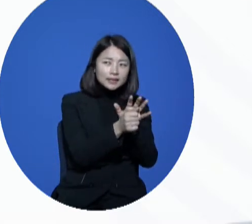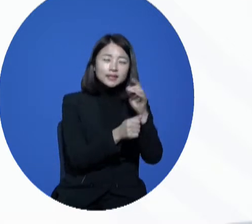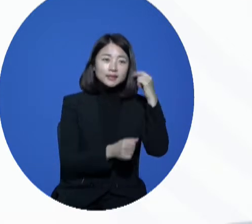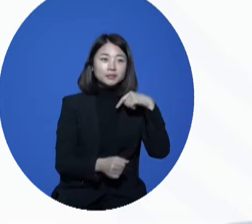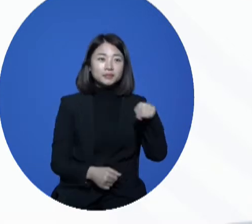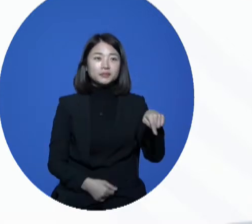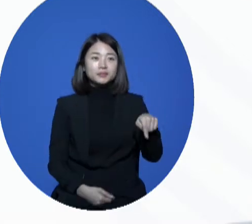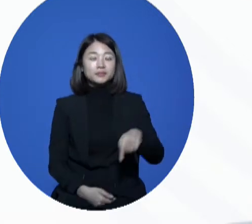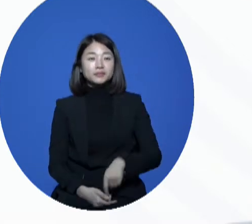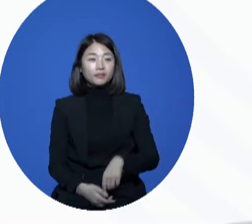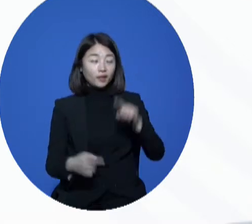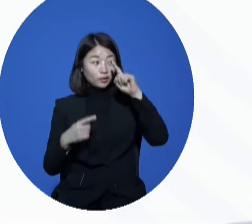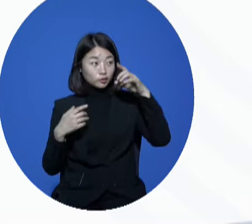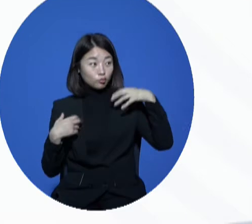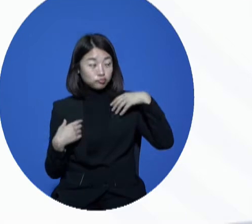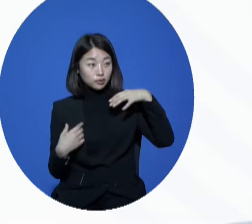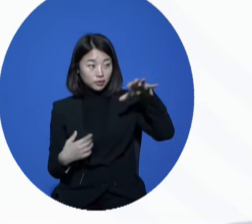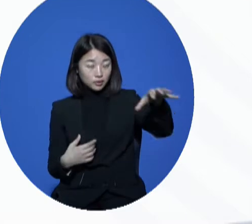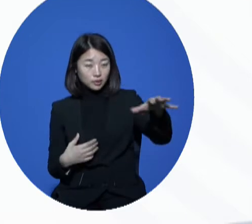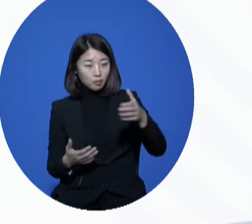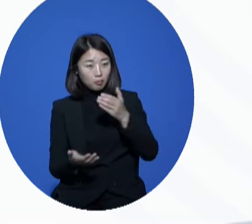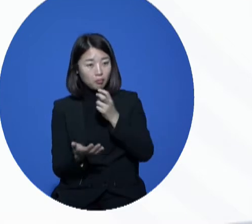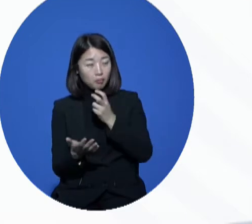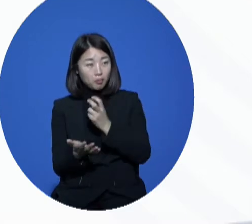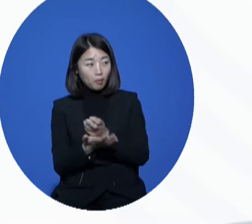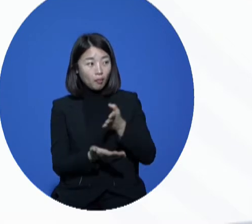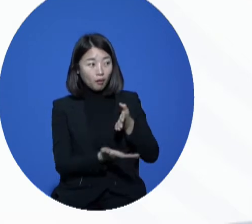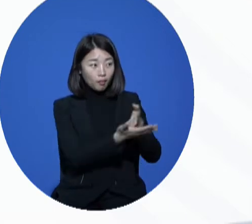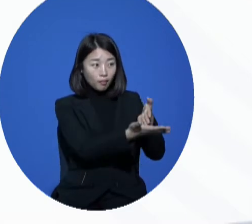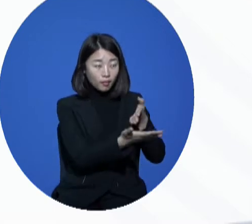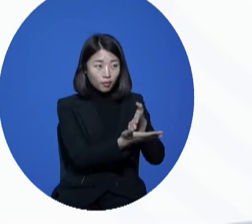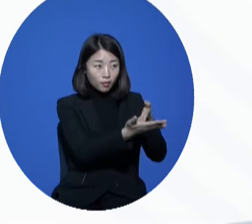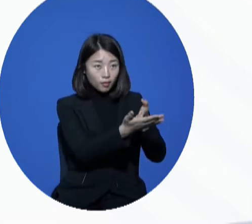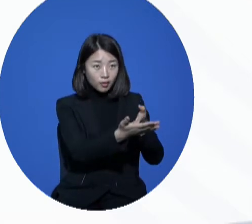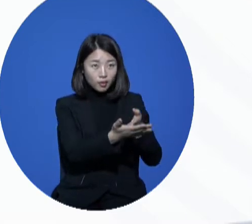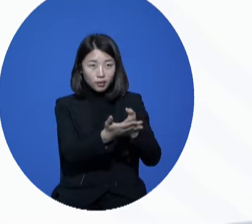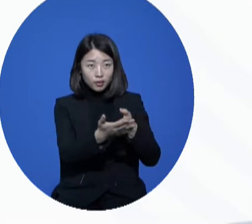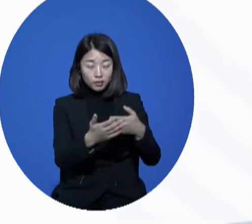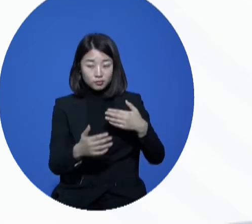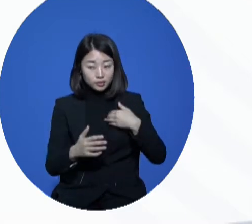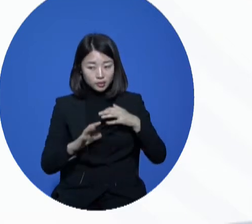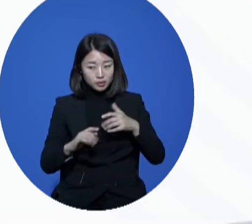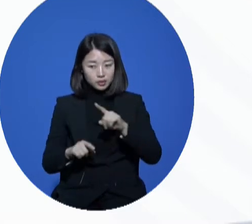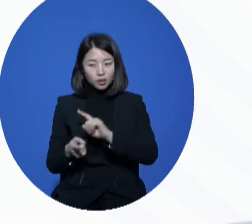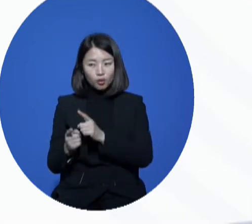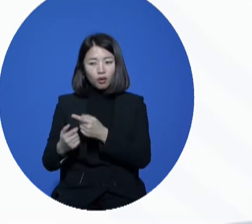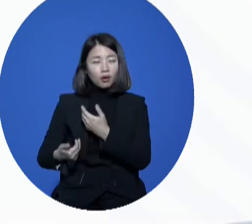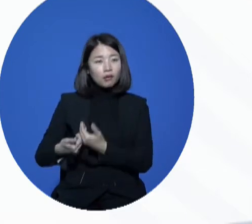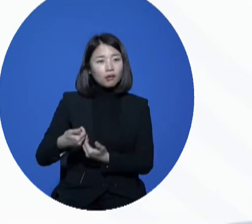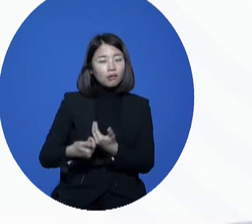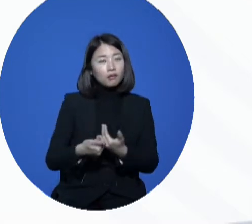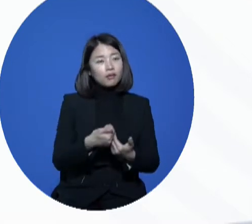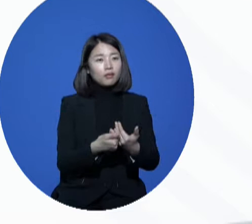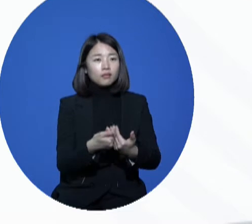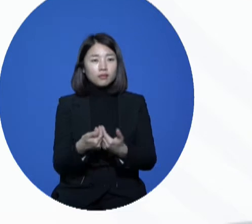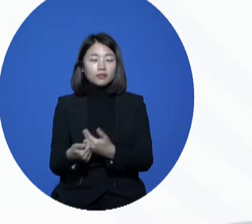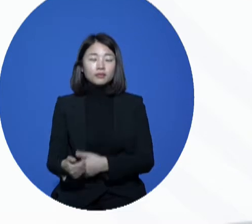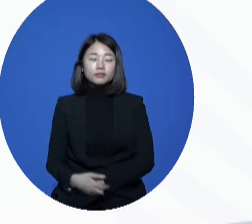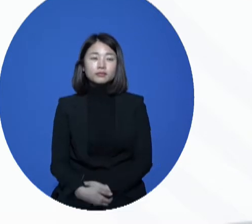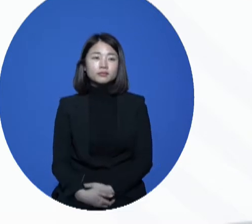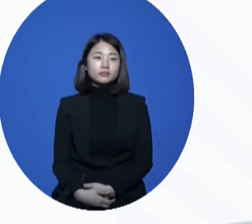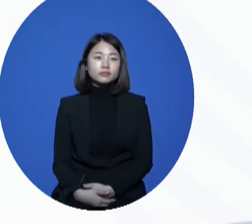때문에 정부를 상대로 제소를 한다는 것이 처음에는 우리 핀란드인들의 정서상 좀